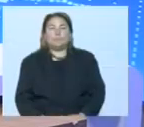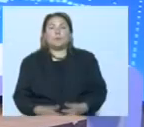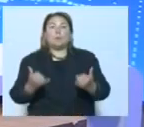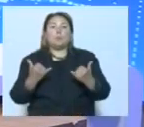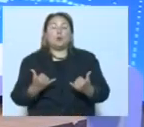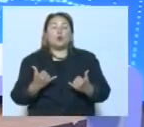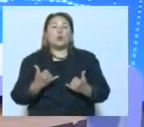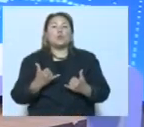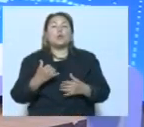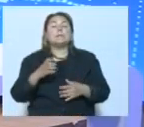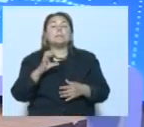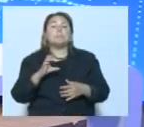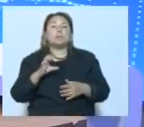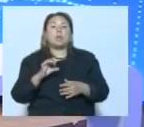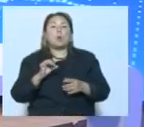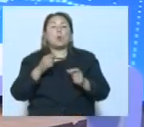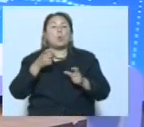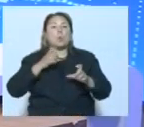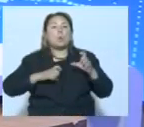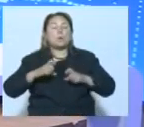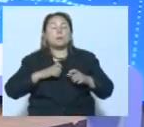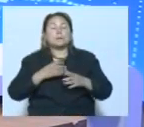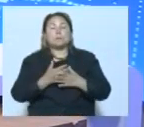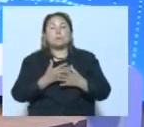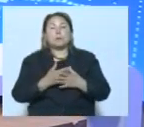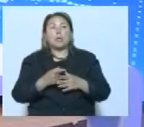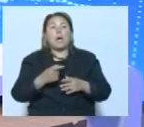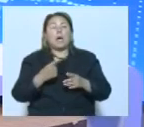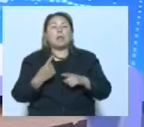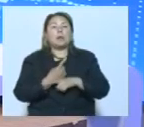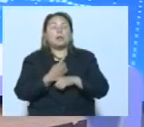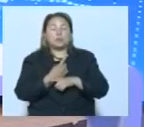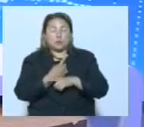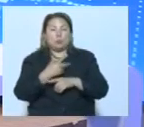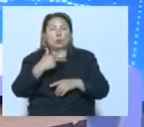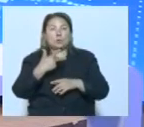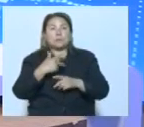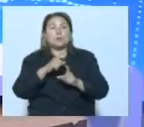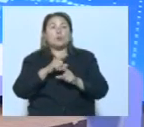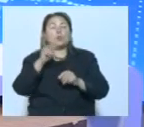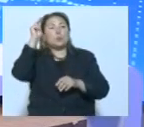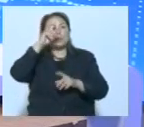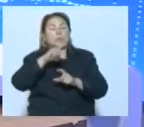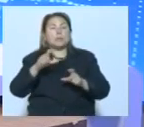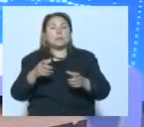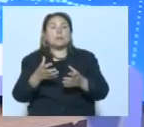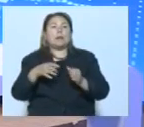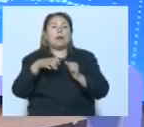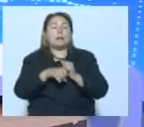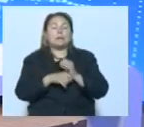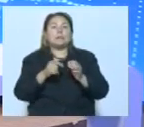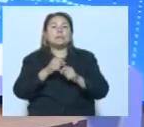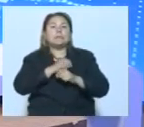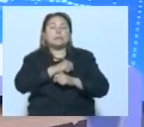Бүгін Күміс университеті жобасының алғашқы 30 түлегі оқуды аяқтады. Жоба аясында дәріс алғандарға оқуды аяқтағаны жөнінде